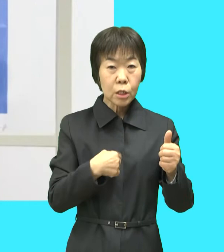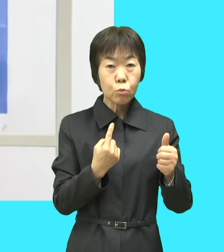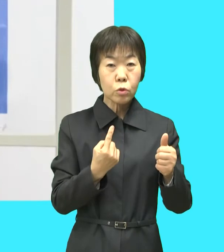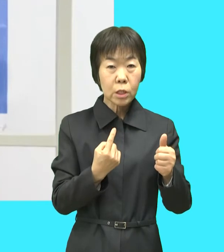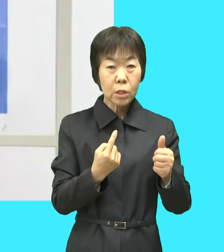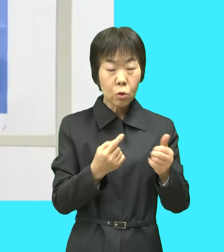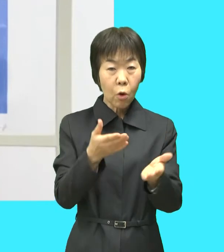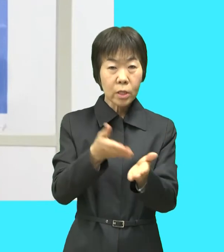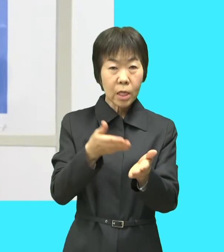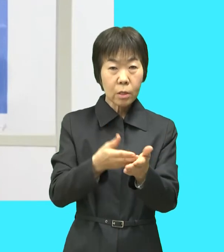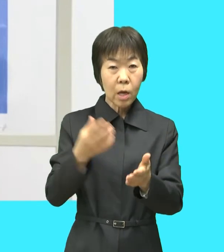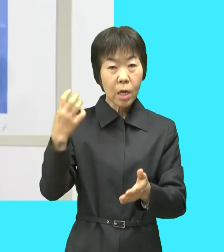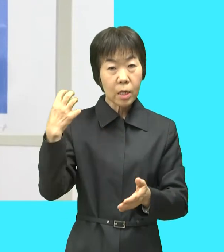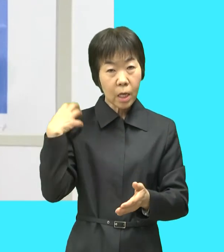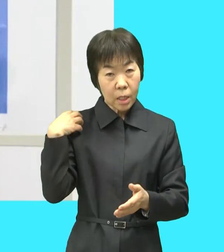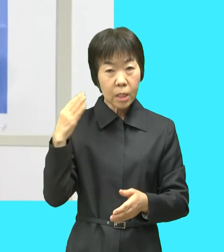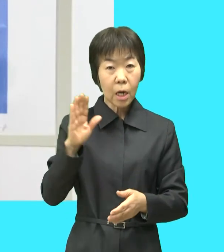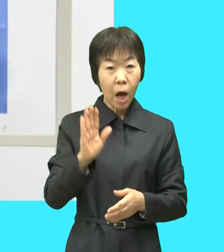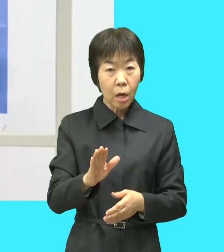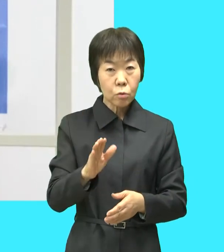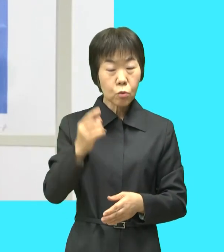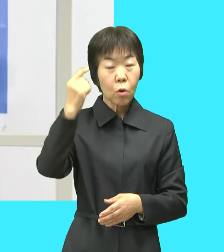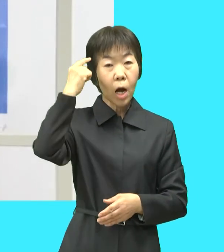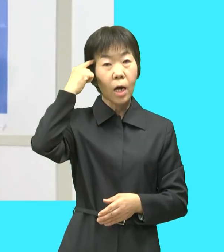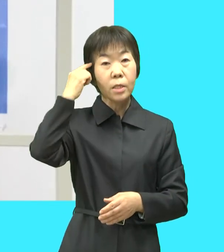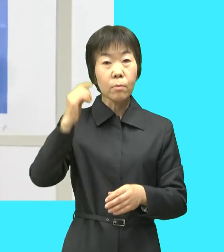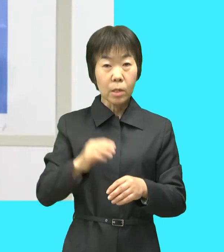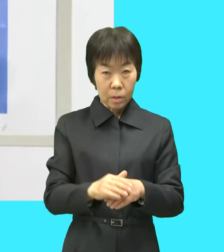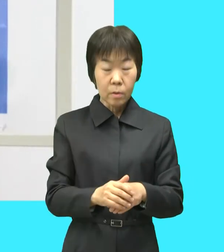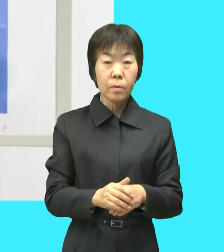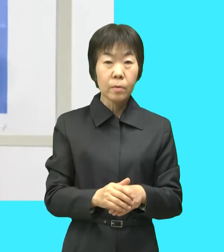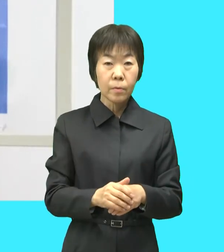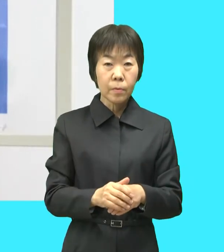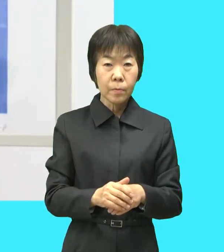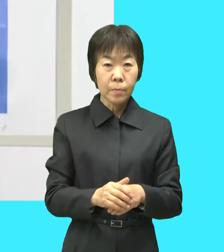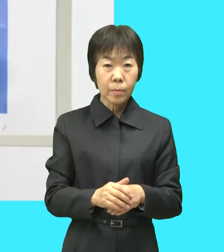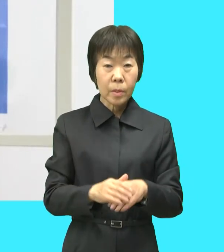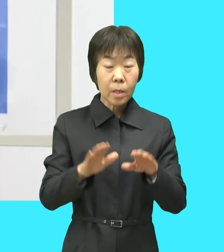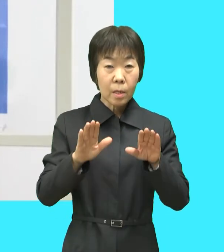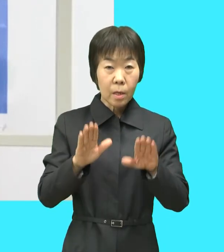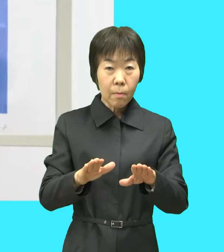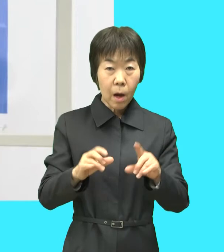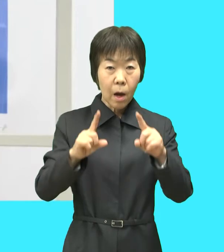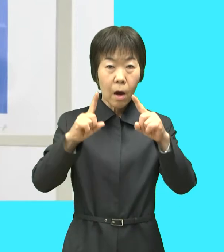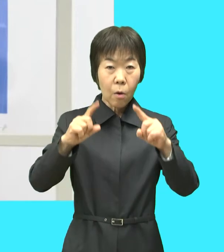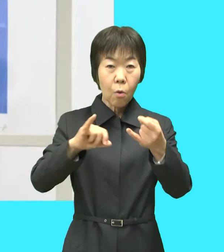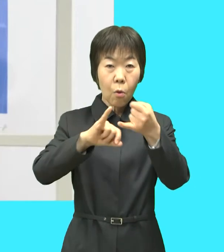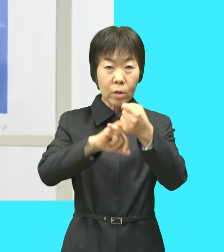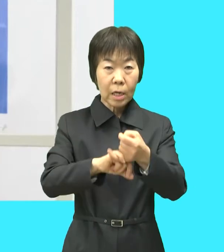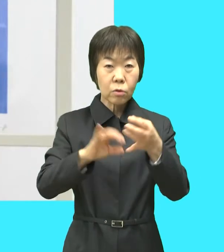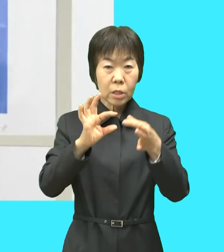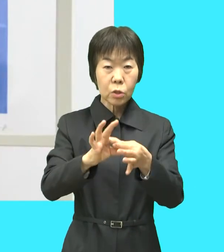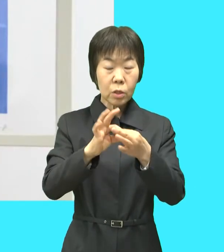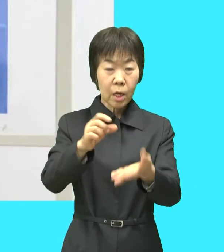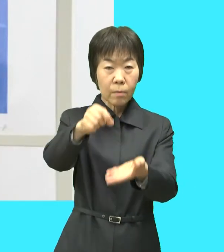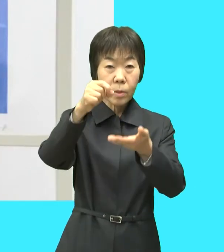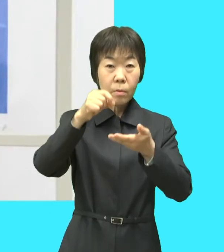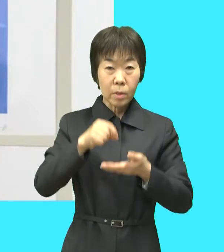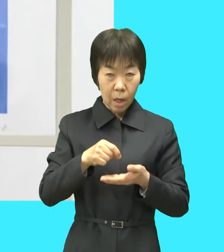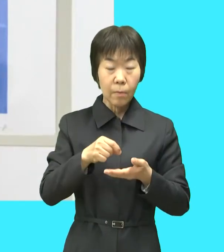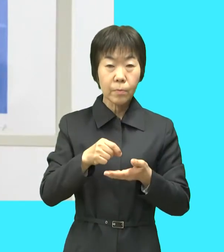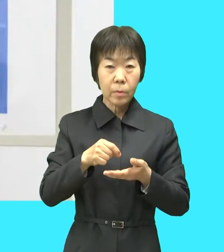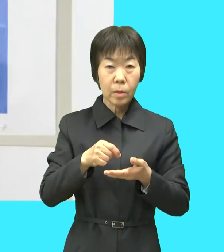明責任を果たされるものと考えております。また今公約についてお話をいただきました